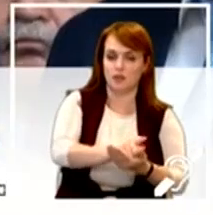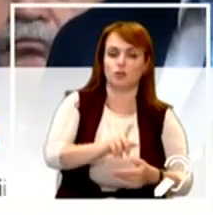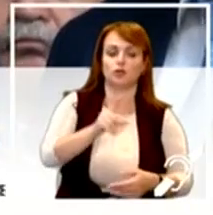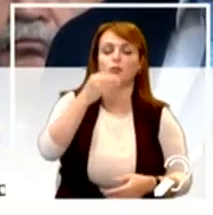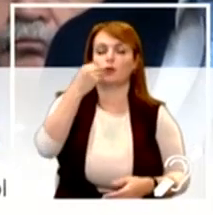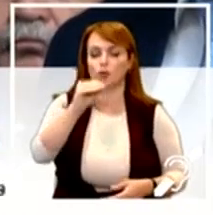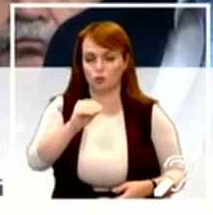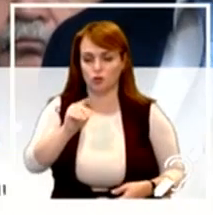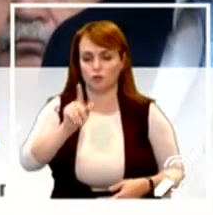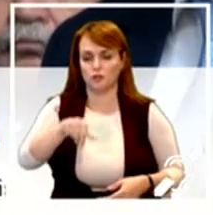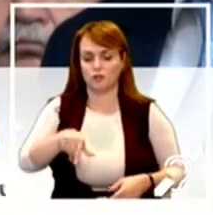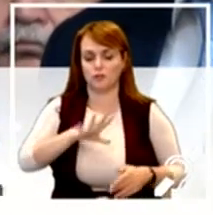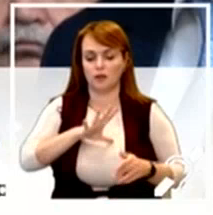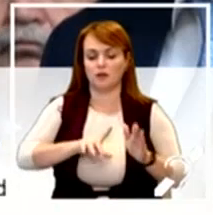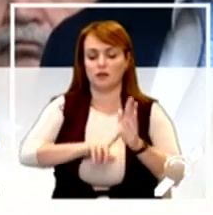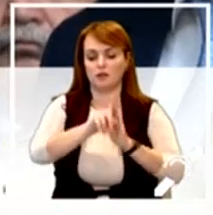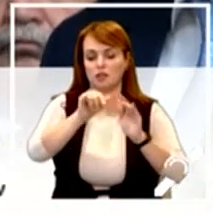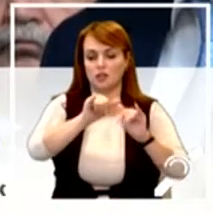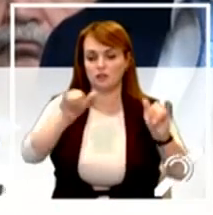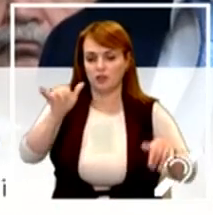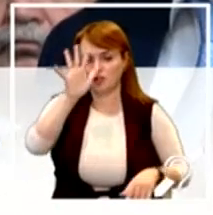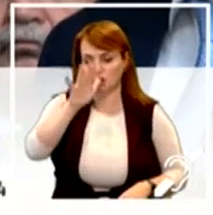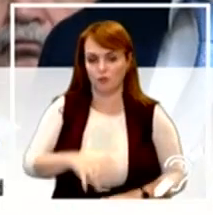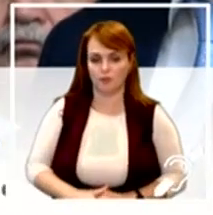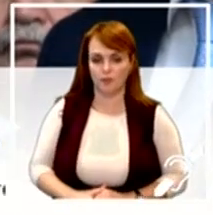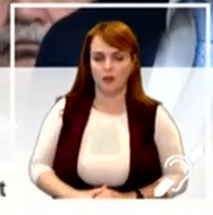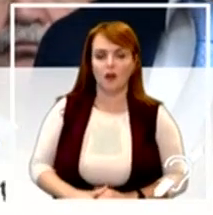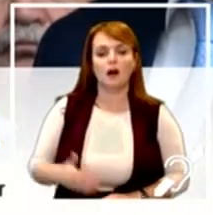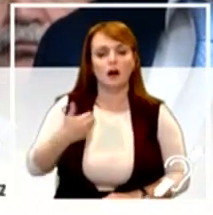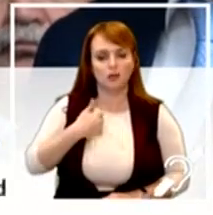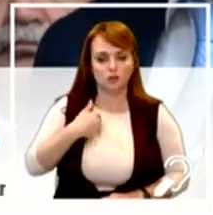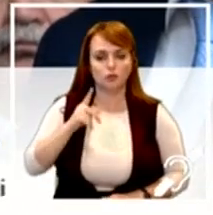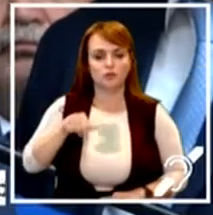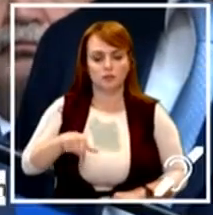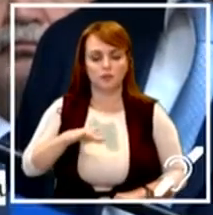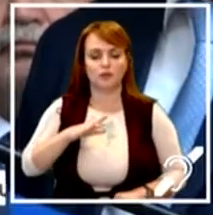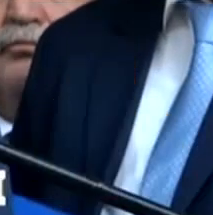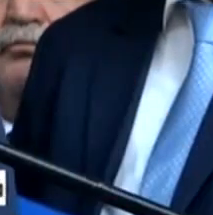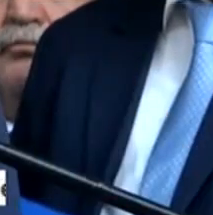să-i ofer dezvoltarea și strălucirea pe care o merită.